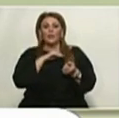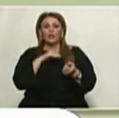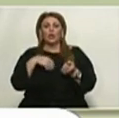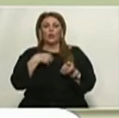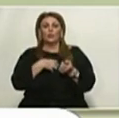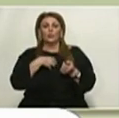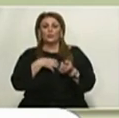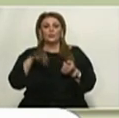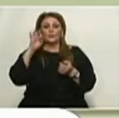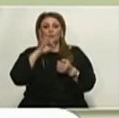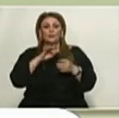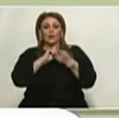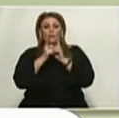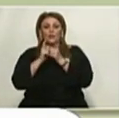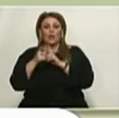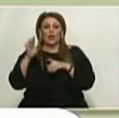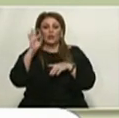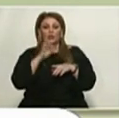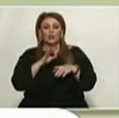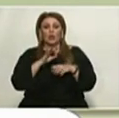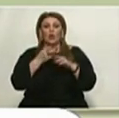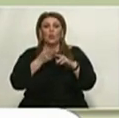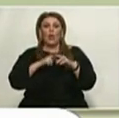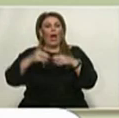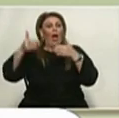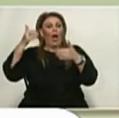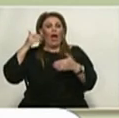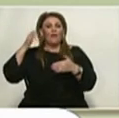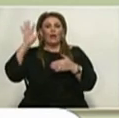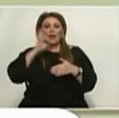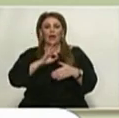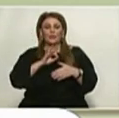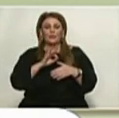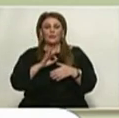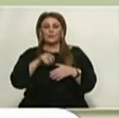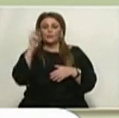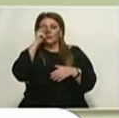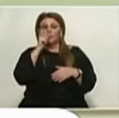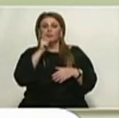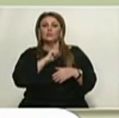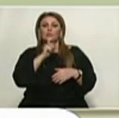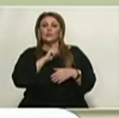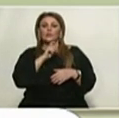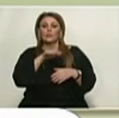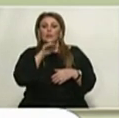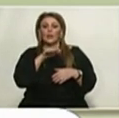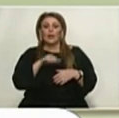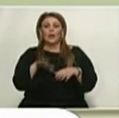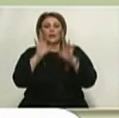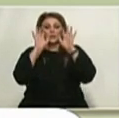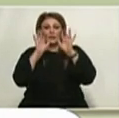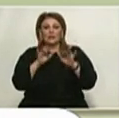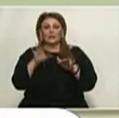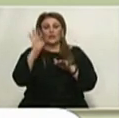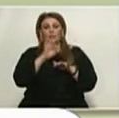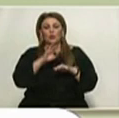Mühüm dəyişikliklərdən biri də ondan ibarətdir ki, əgər əvvəllər peşə təhsili sistemində təqaüdləri